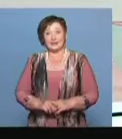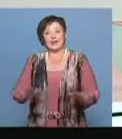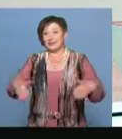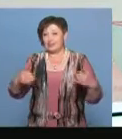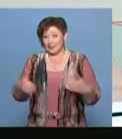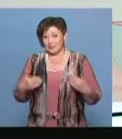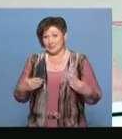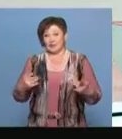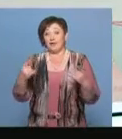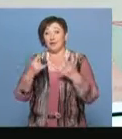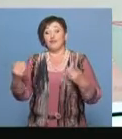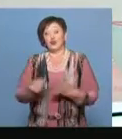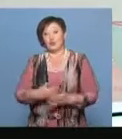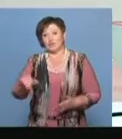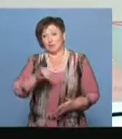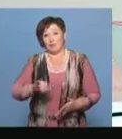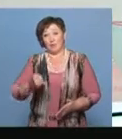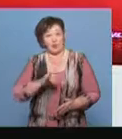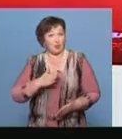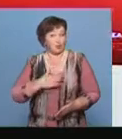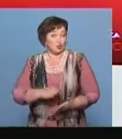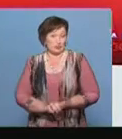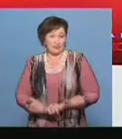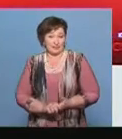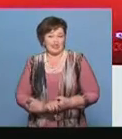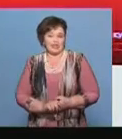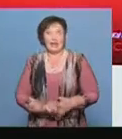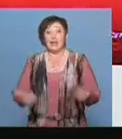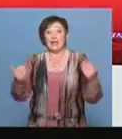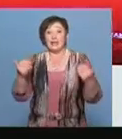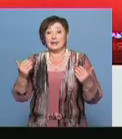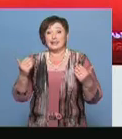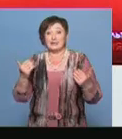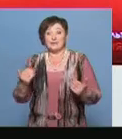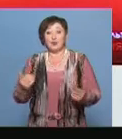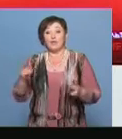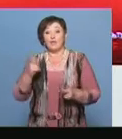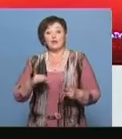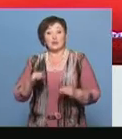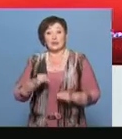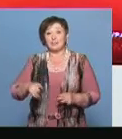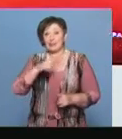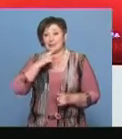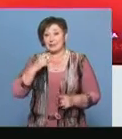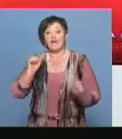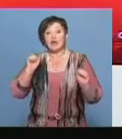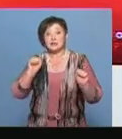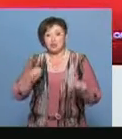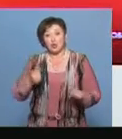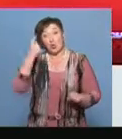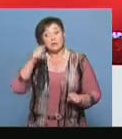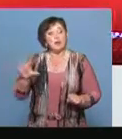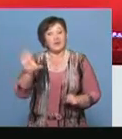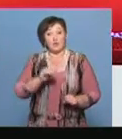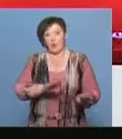Здравствуйте, это выпуск новостей в студии Анастасии Редько. Сегодня у выпускников школы и их родителей есть возможность узнать все